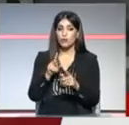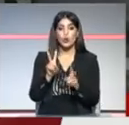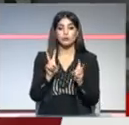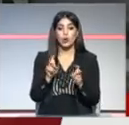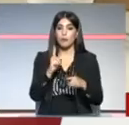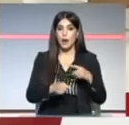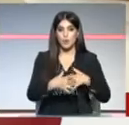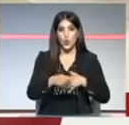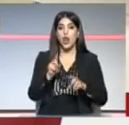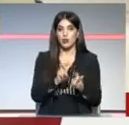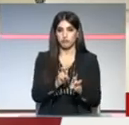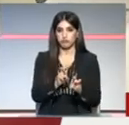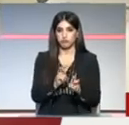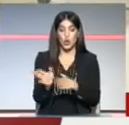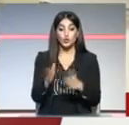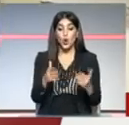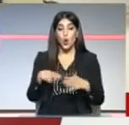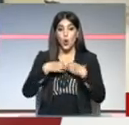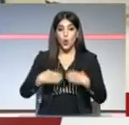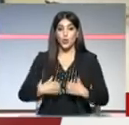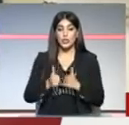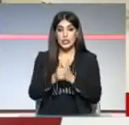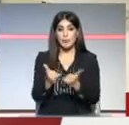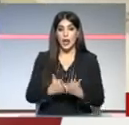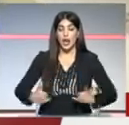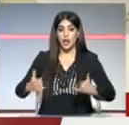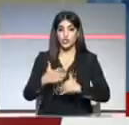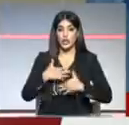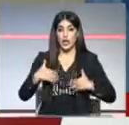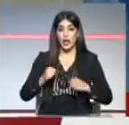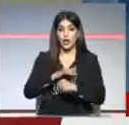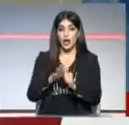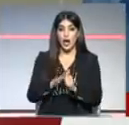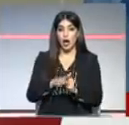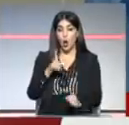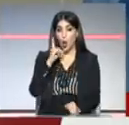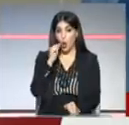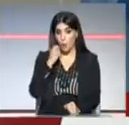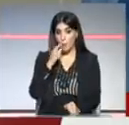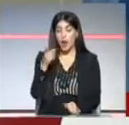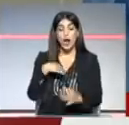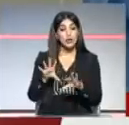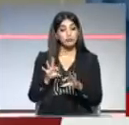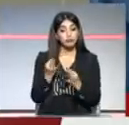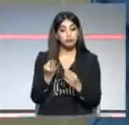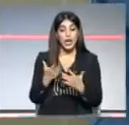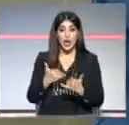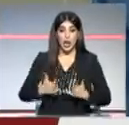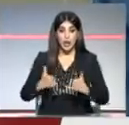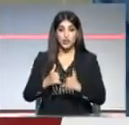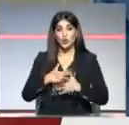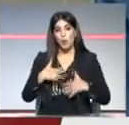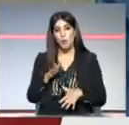الجولان وعضو اللجنه العلميه لمواجهه فيروس قرون نحب بغير كشف من جهته ان اللجنه العلميه قد